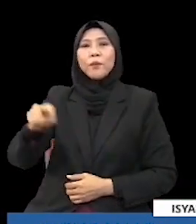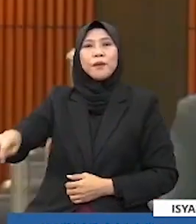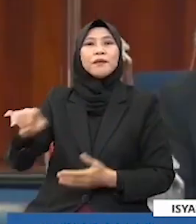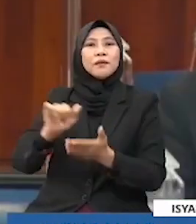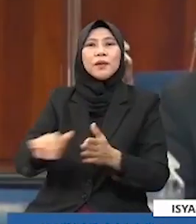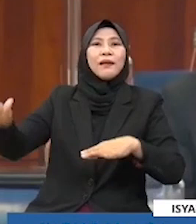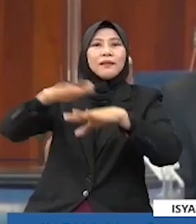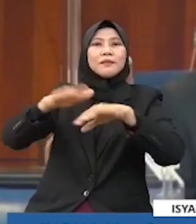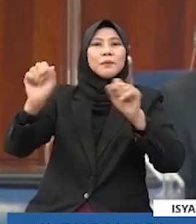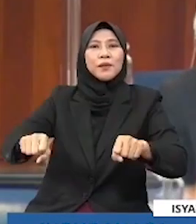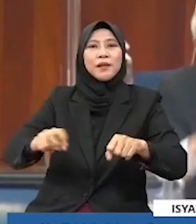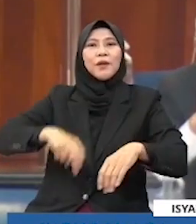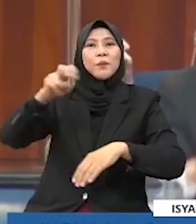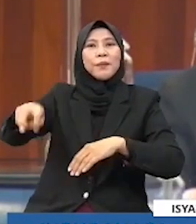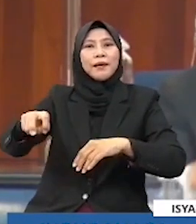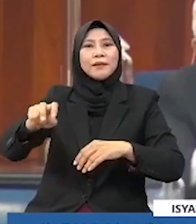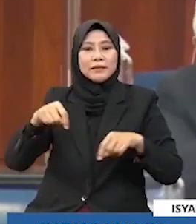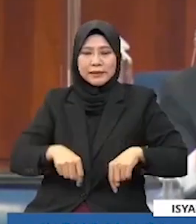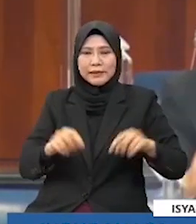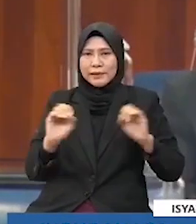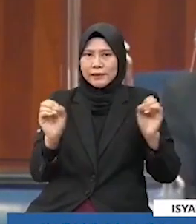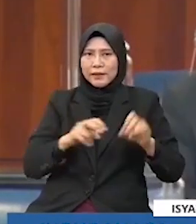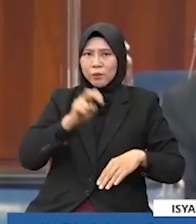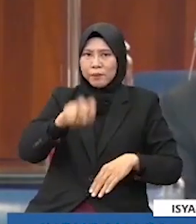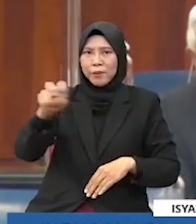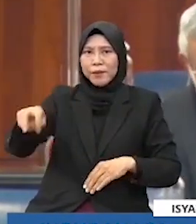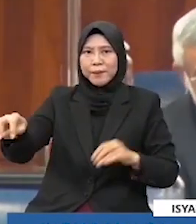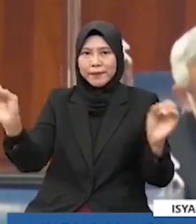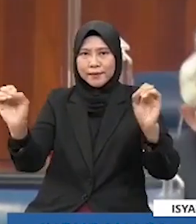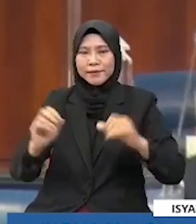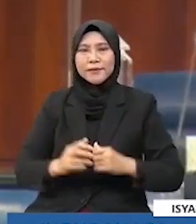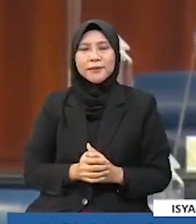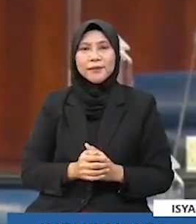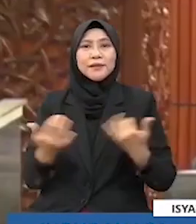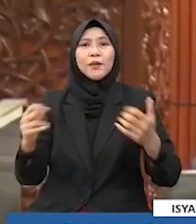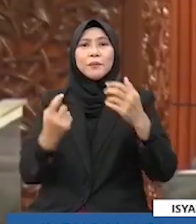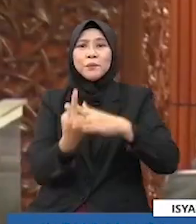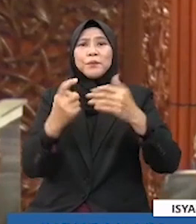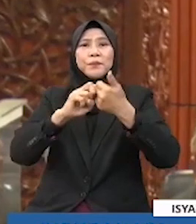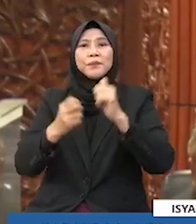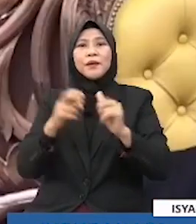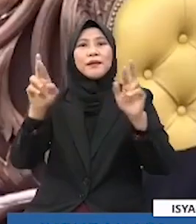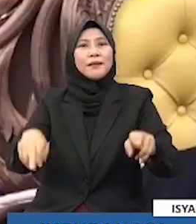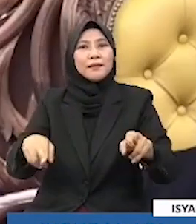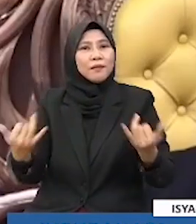11 hanya tak mulih lompat-lompat biasanya sini kanvas tenang magis